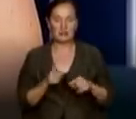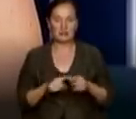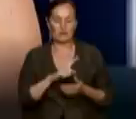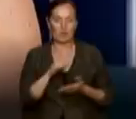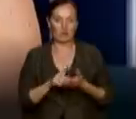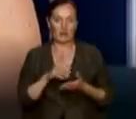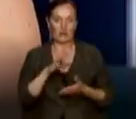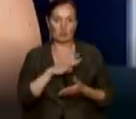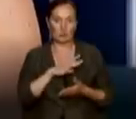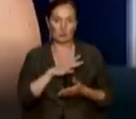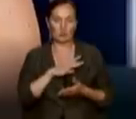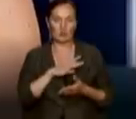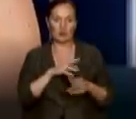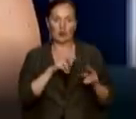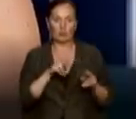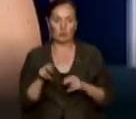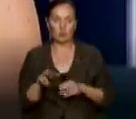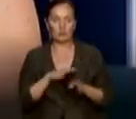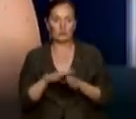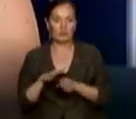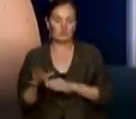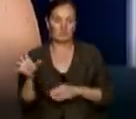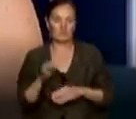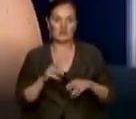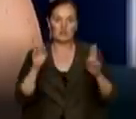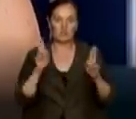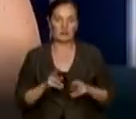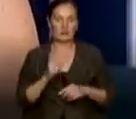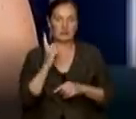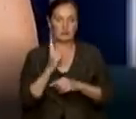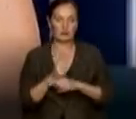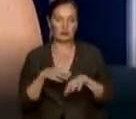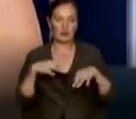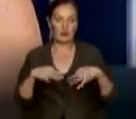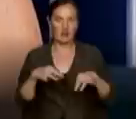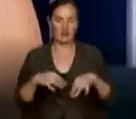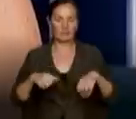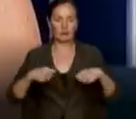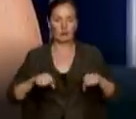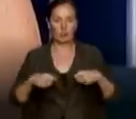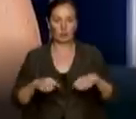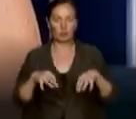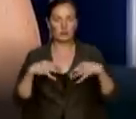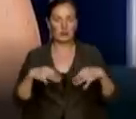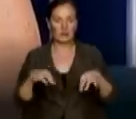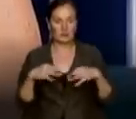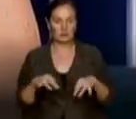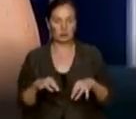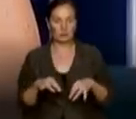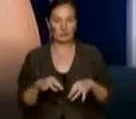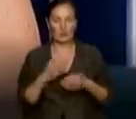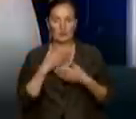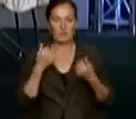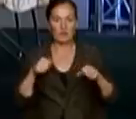Тобто повністю за дотриманням всіх правил. Заборона автомототранспорту. Заборона, тобто ми не маємо